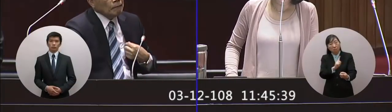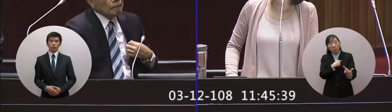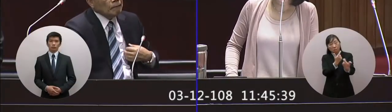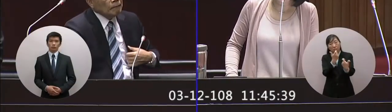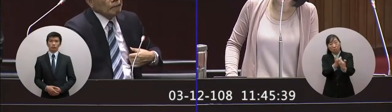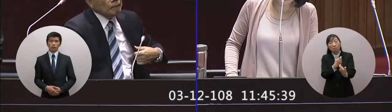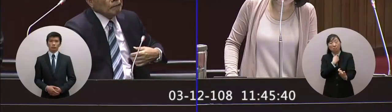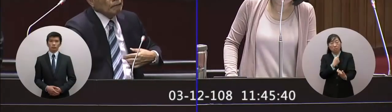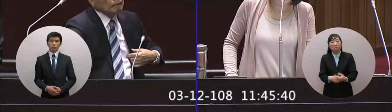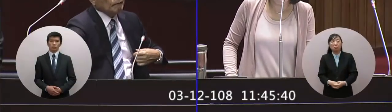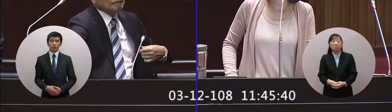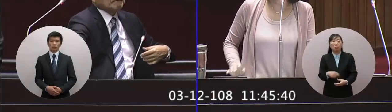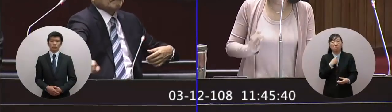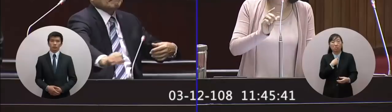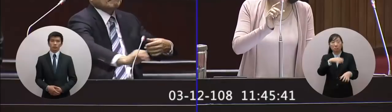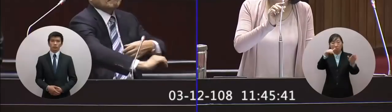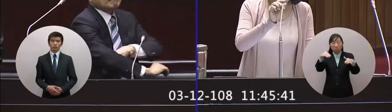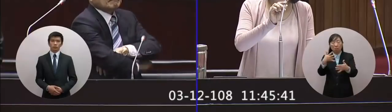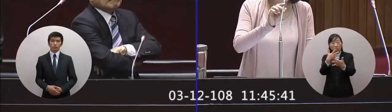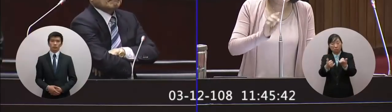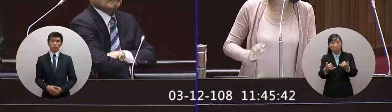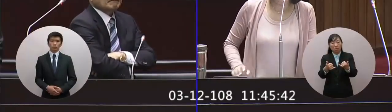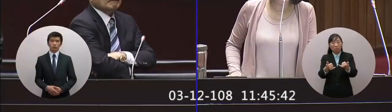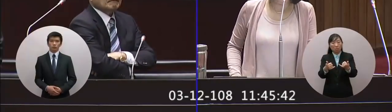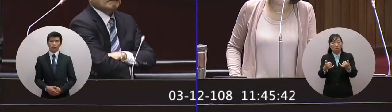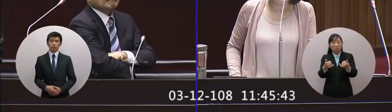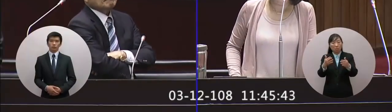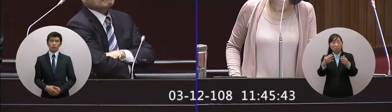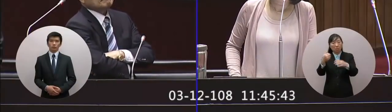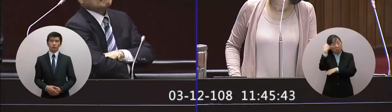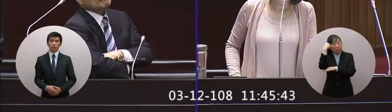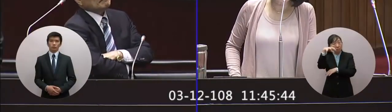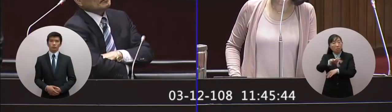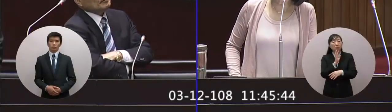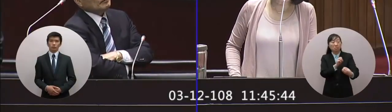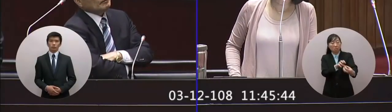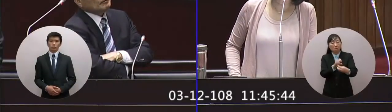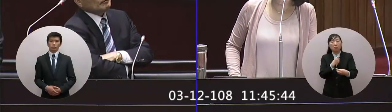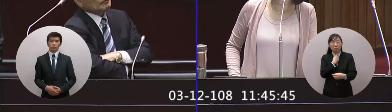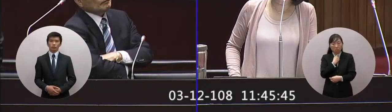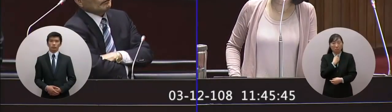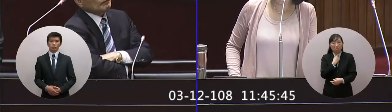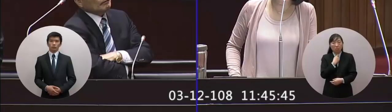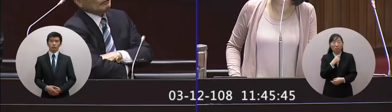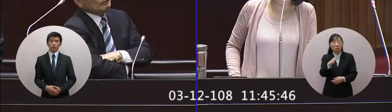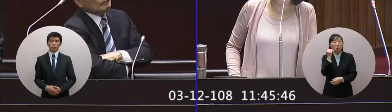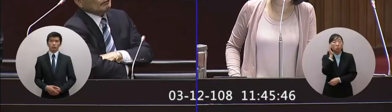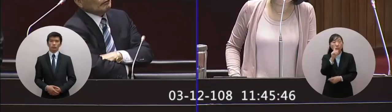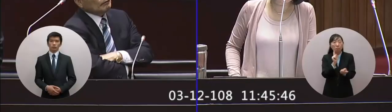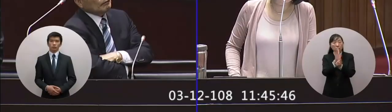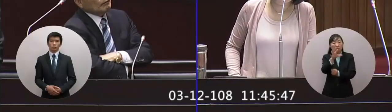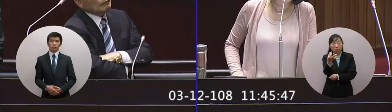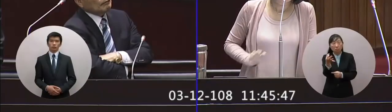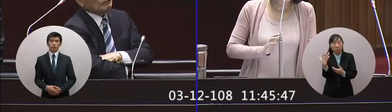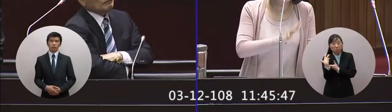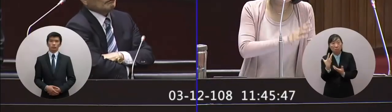需求，跟学生召开宿舍的大论坛，全面做，财政有困难那怎么办？